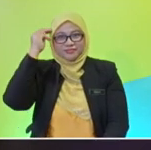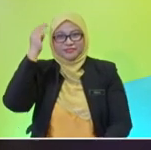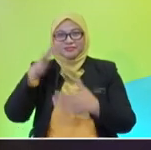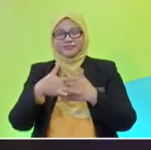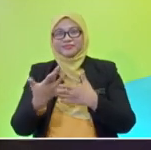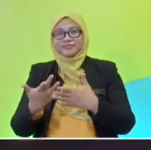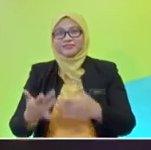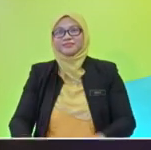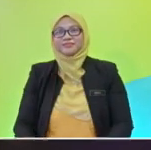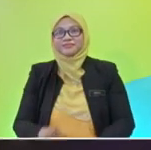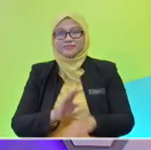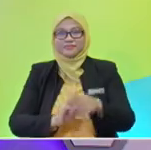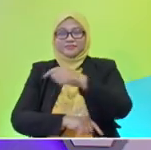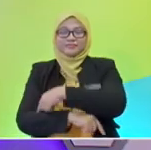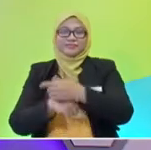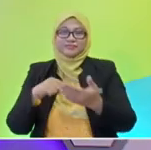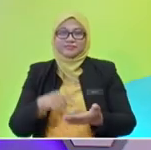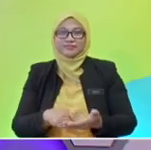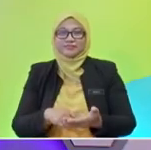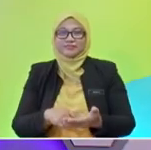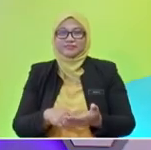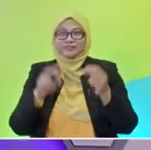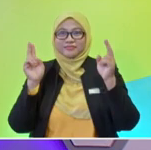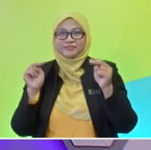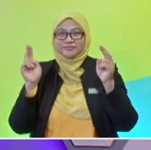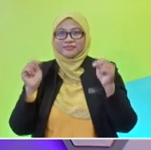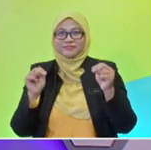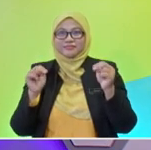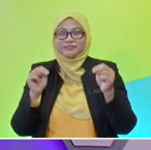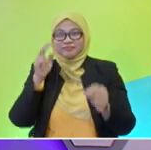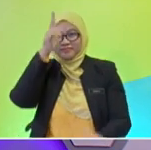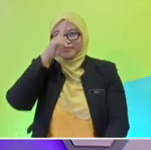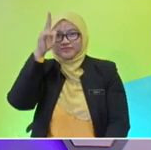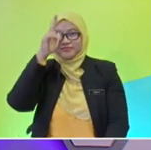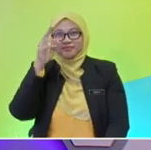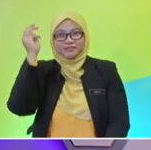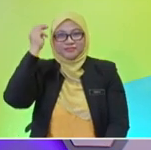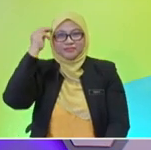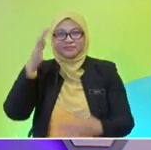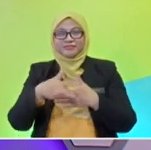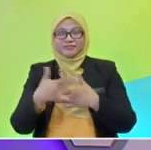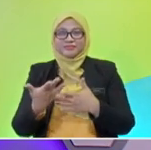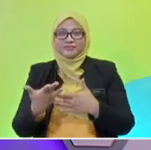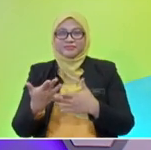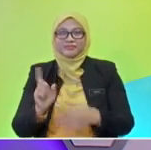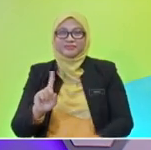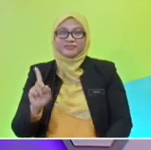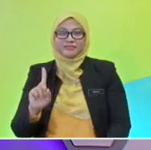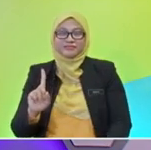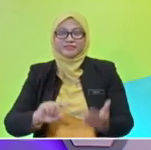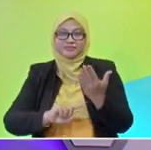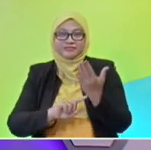jadi pada hari ini topik yang akan kita pelajari adalah Kerajaan Melayu awal yang mana setiap kerajaan ini berpusat di